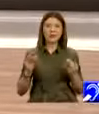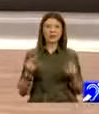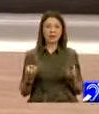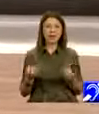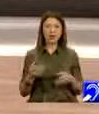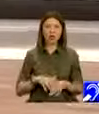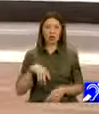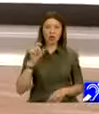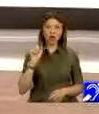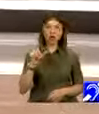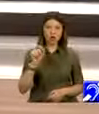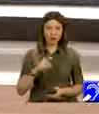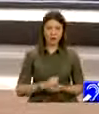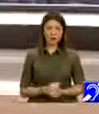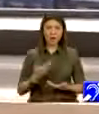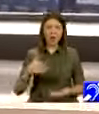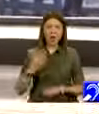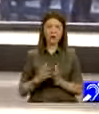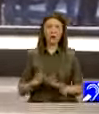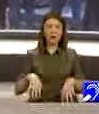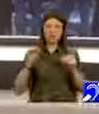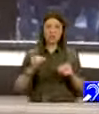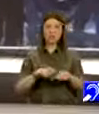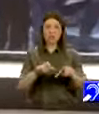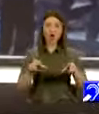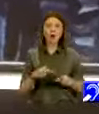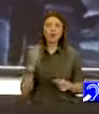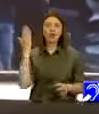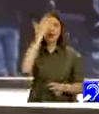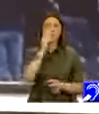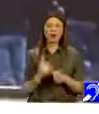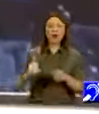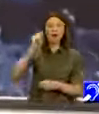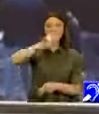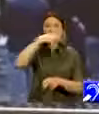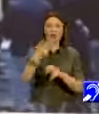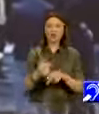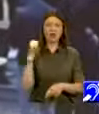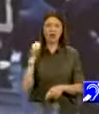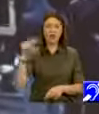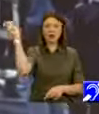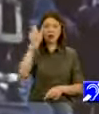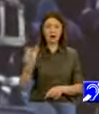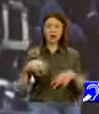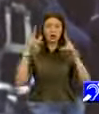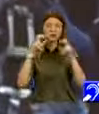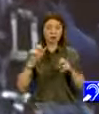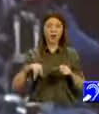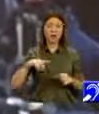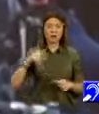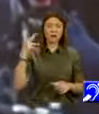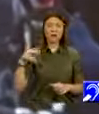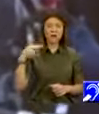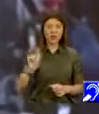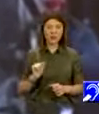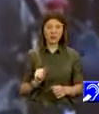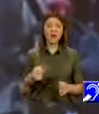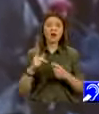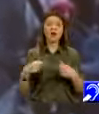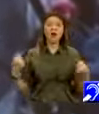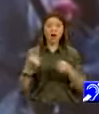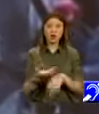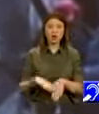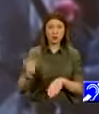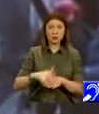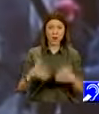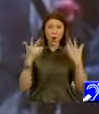și bine v-am găsit la Telejurnal. A fost găsită cutia neagră a avionului prăbușit ieri lângă Milano și e ancheta în plină desfășurare. În accident au murit